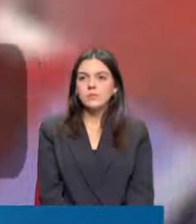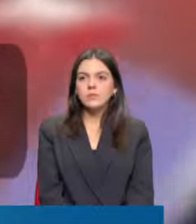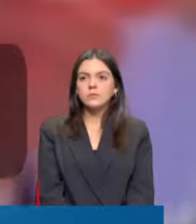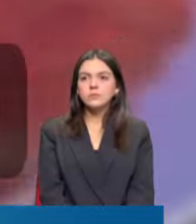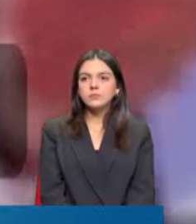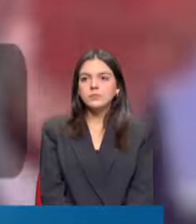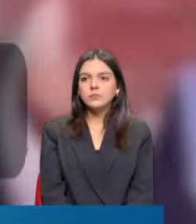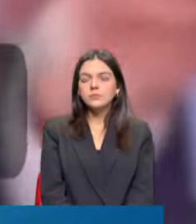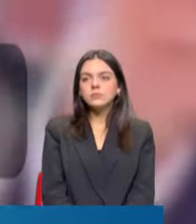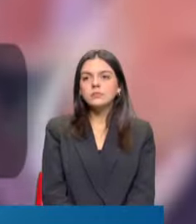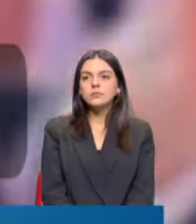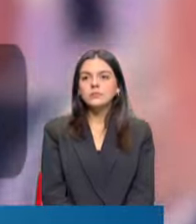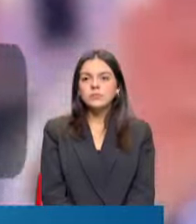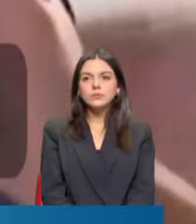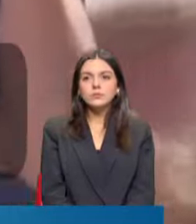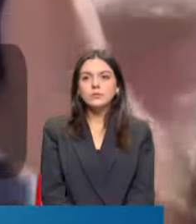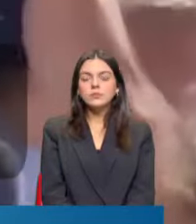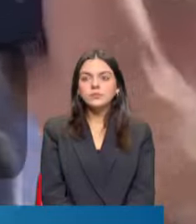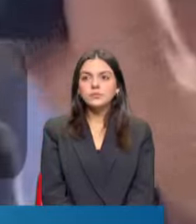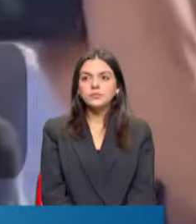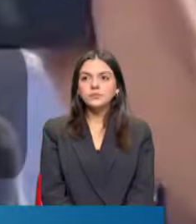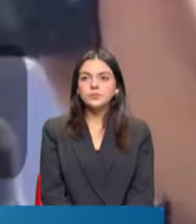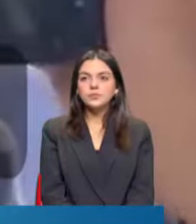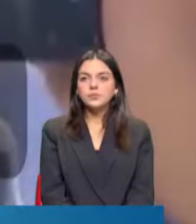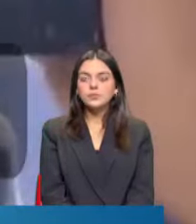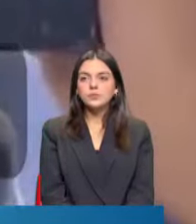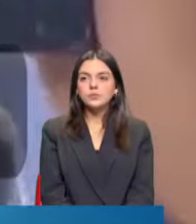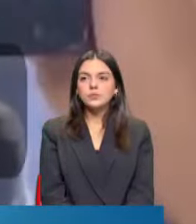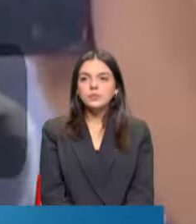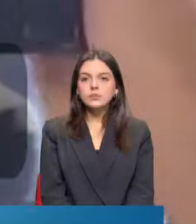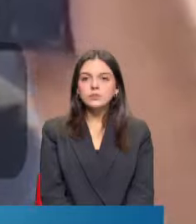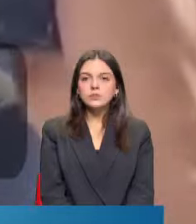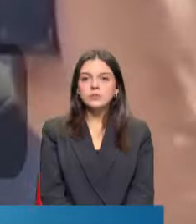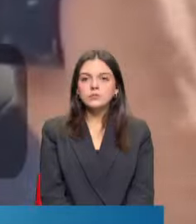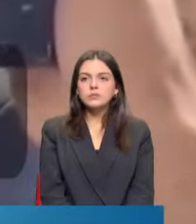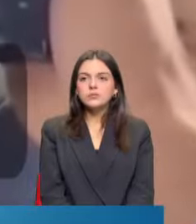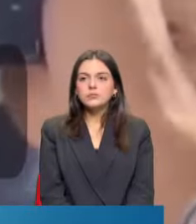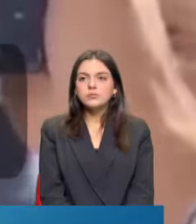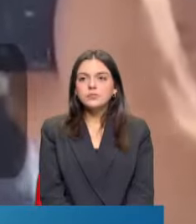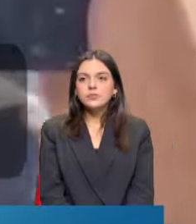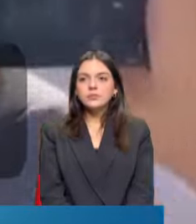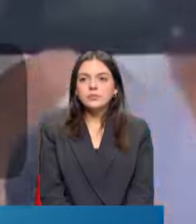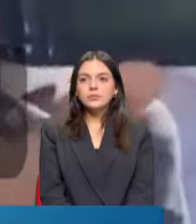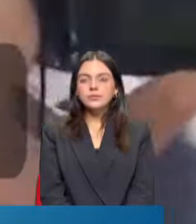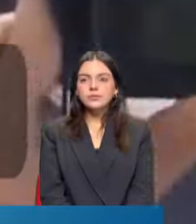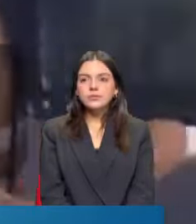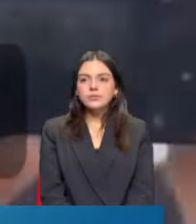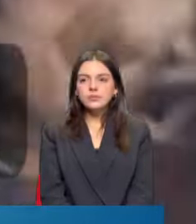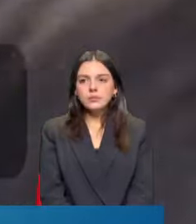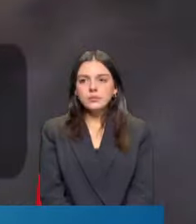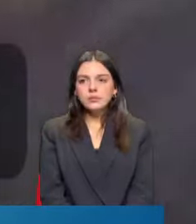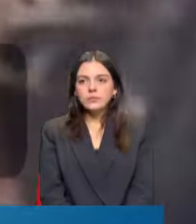bize yakışır mı Sayın valim? Şehitlerimize saygısızlıktır. Atatürk'e saygısızlıktır. Ulusal Kurtuluş